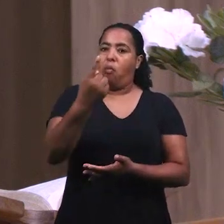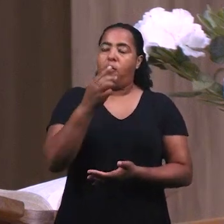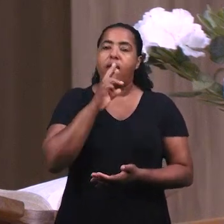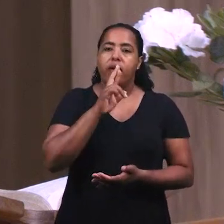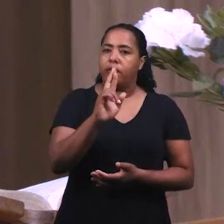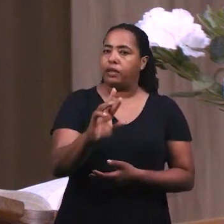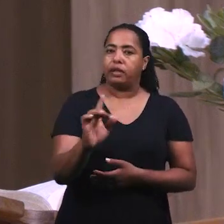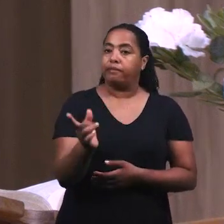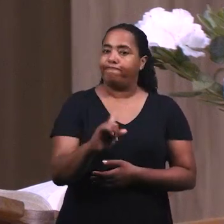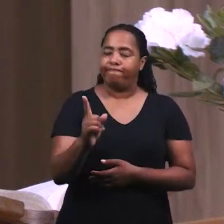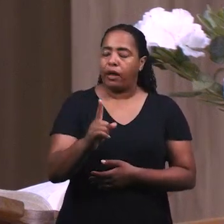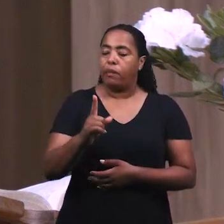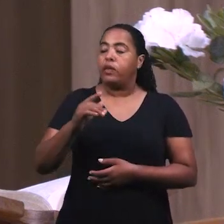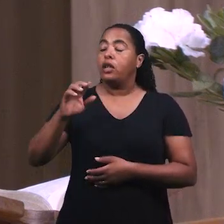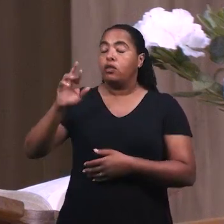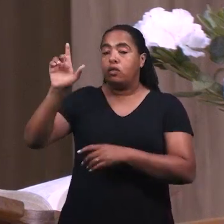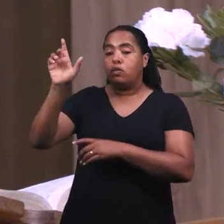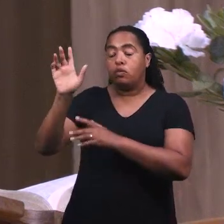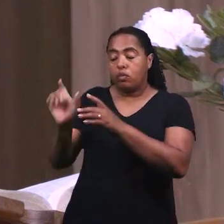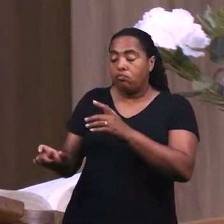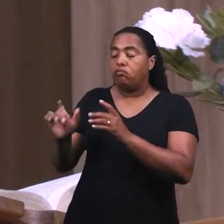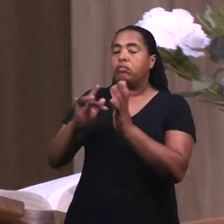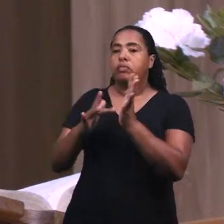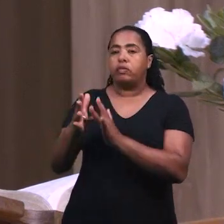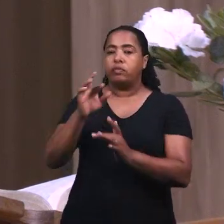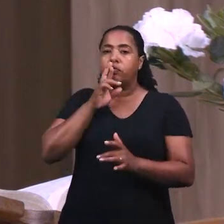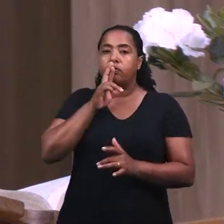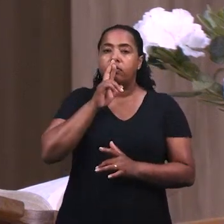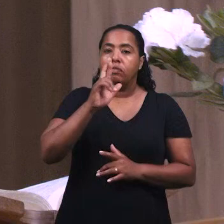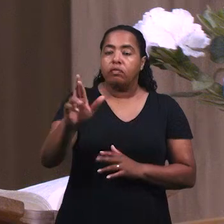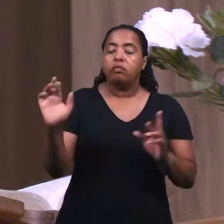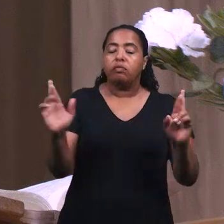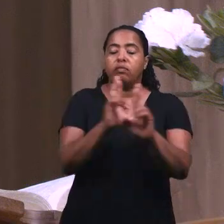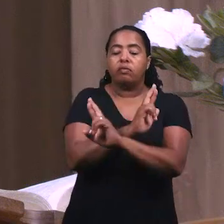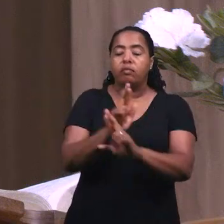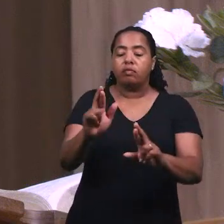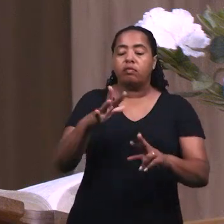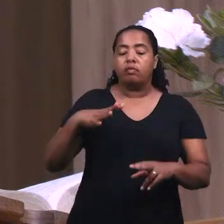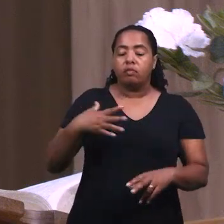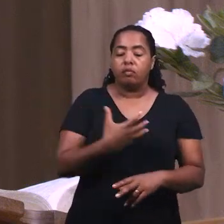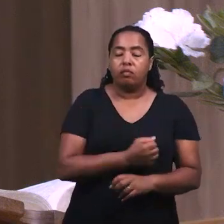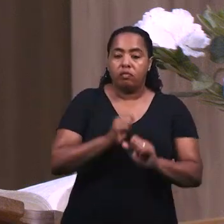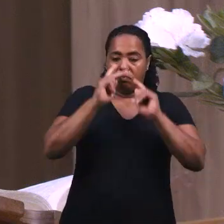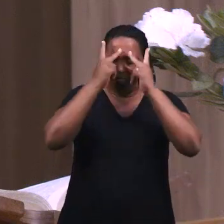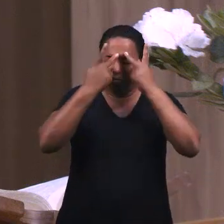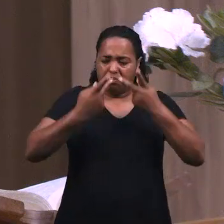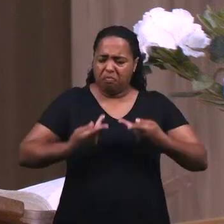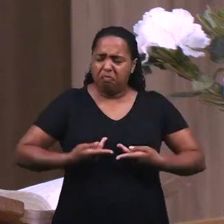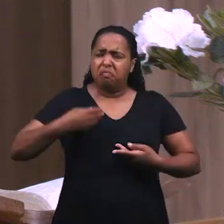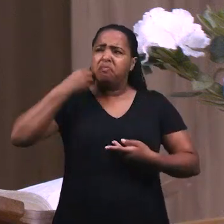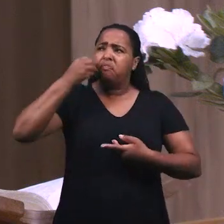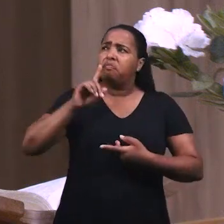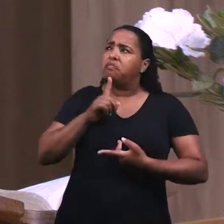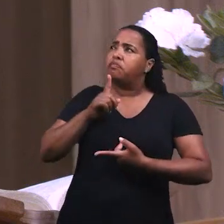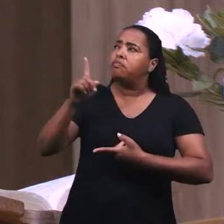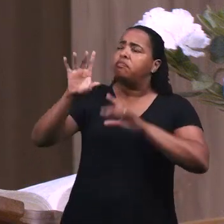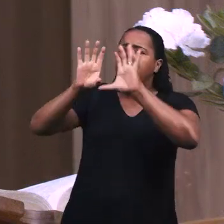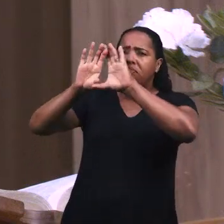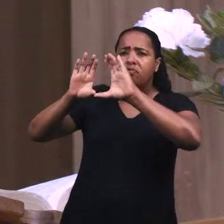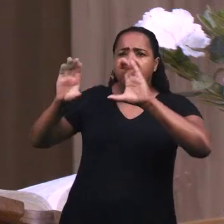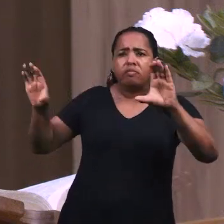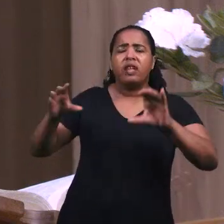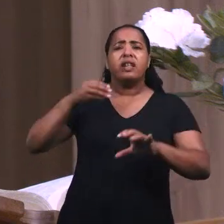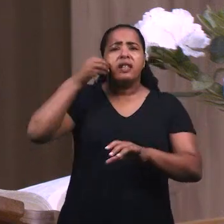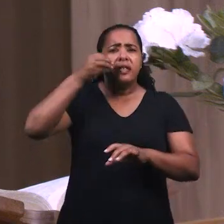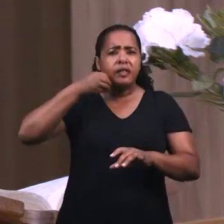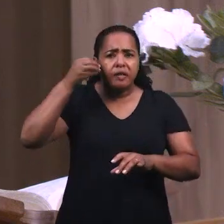la réponse à propos des choses de Dieu, à propos du salut de l'homme, à propos de l'expérience de l'éternité,